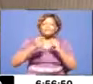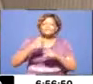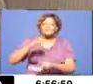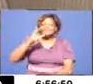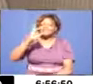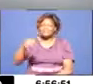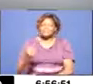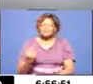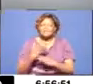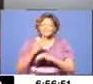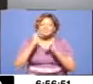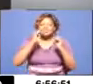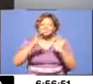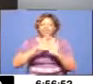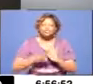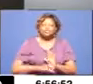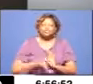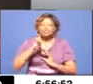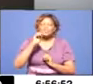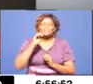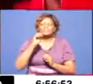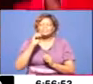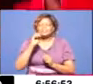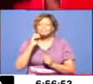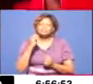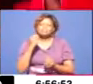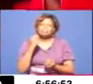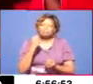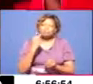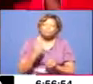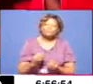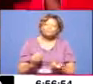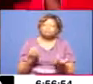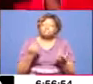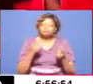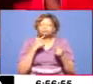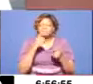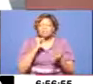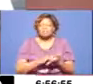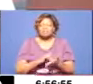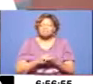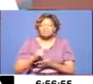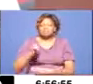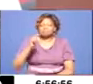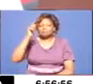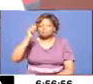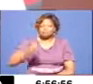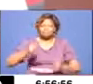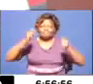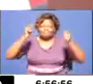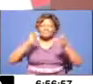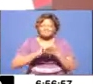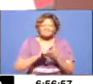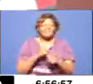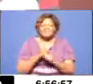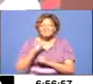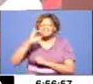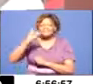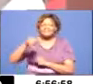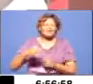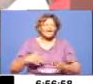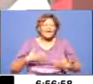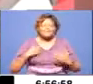kupitishwa kwa katiba mpya mwaka 2020 Willy Mutunga kutoa wito kwa majaji kugoma, ambayo huenda hayakumridhisha jaji mkuu Martha